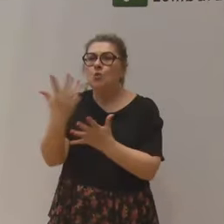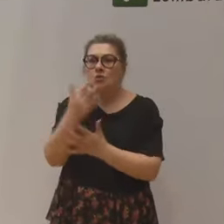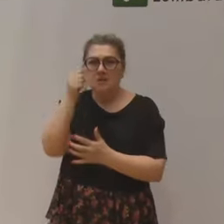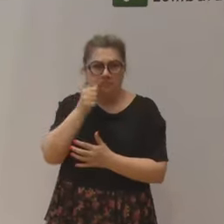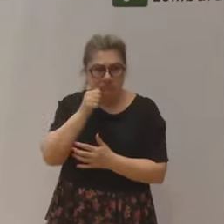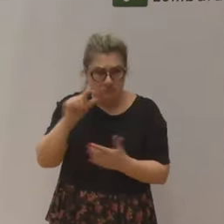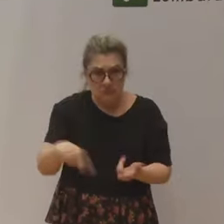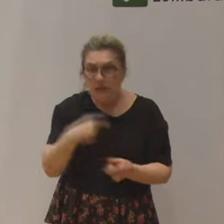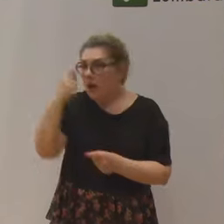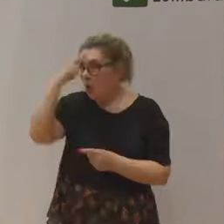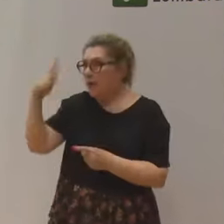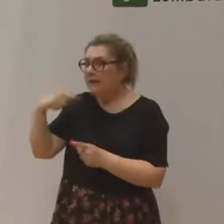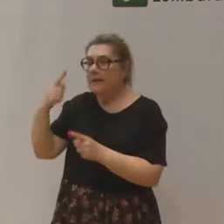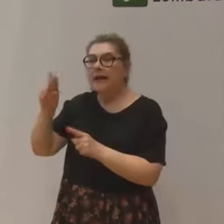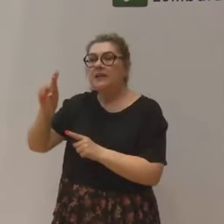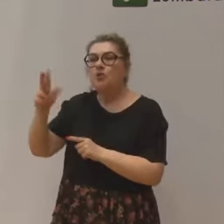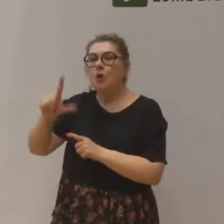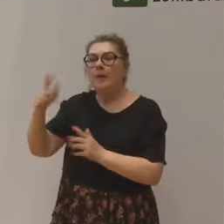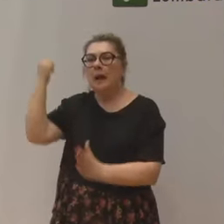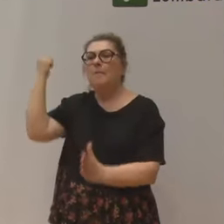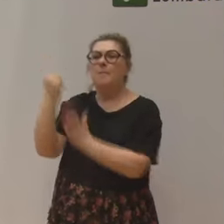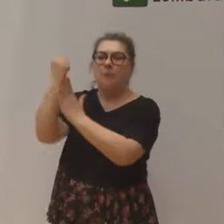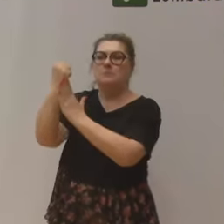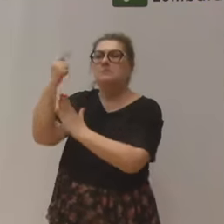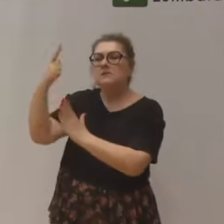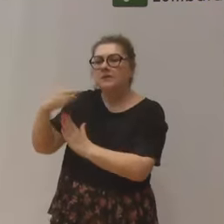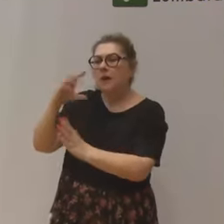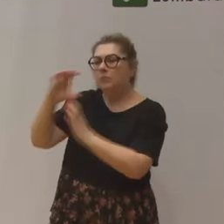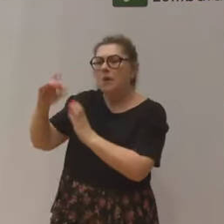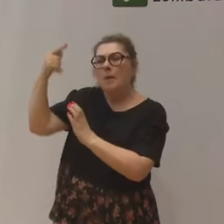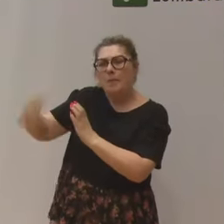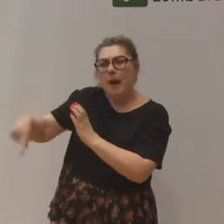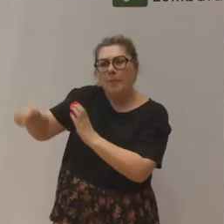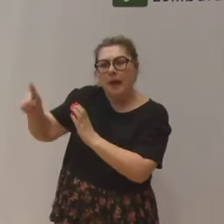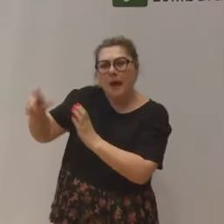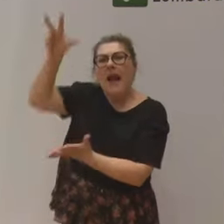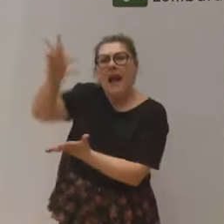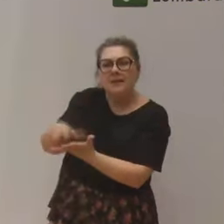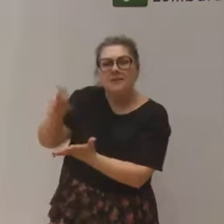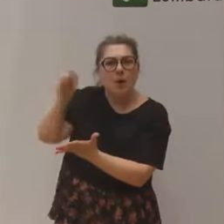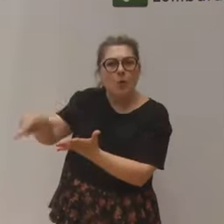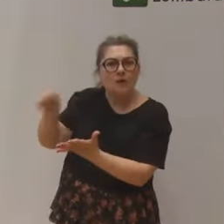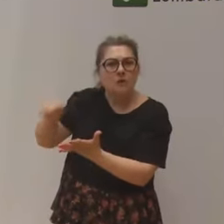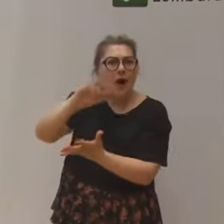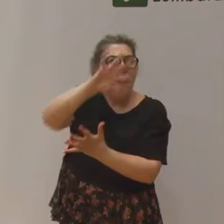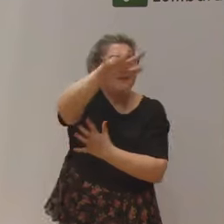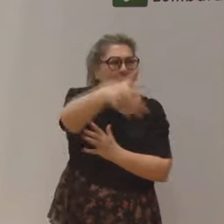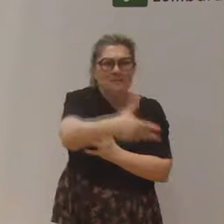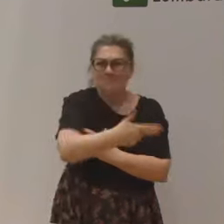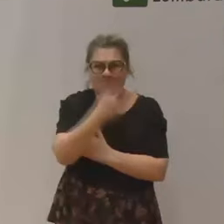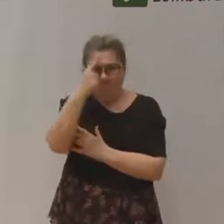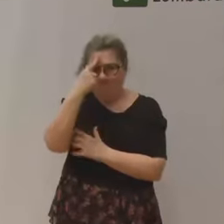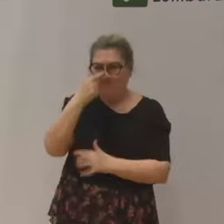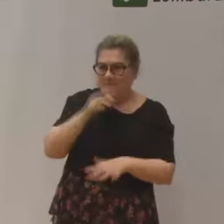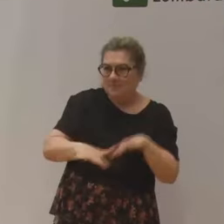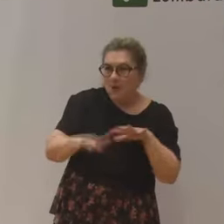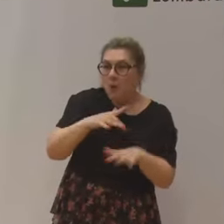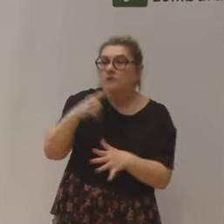il logo, la validazione di Regione e di ATS sia garanzia perché questo è un prodotto, come si suol